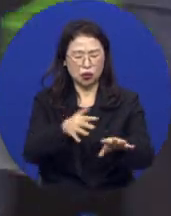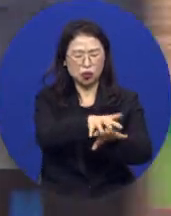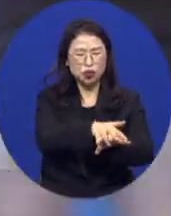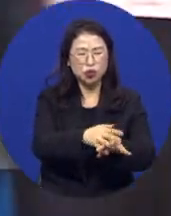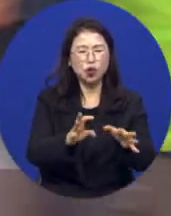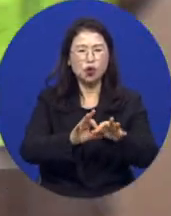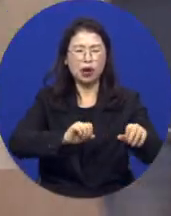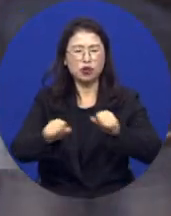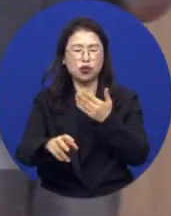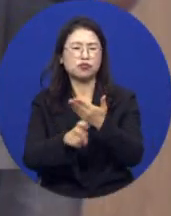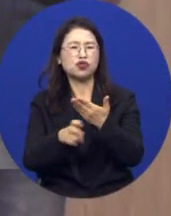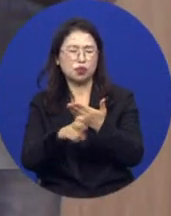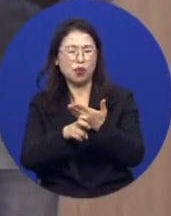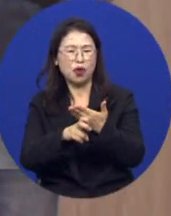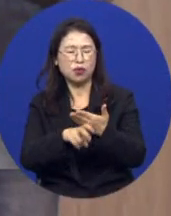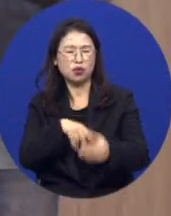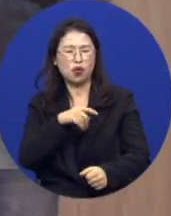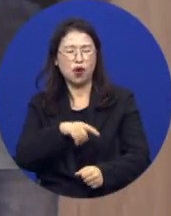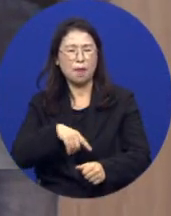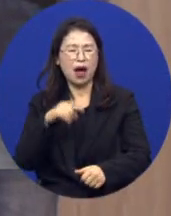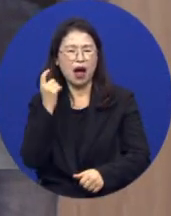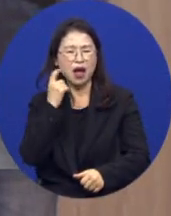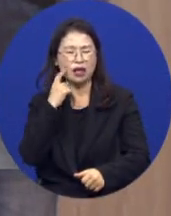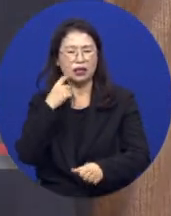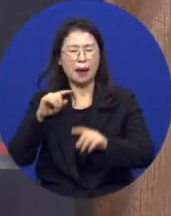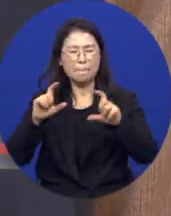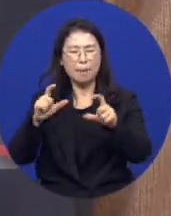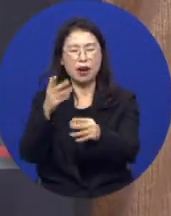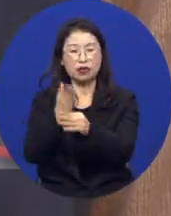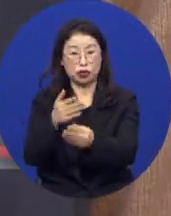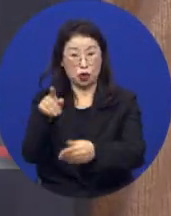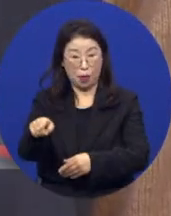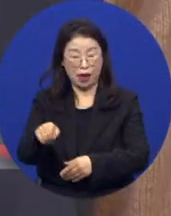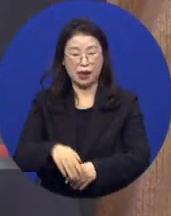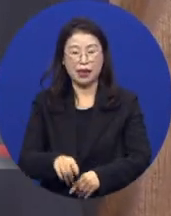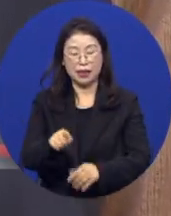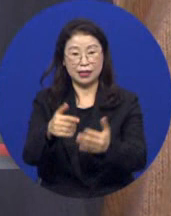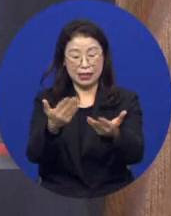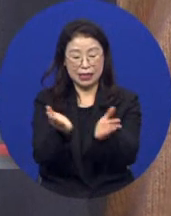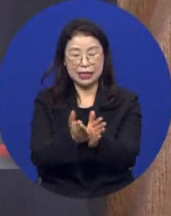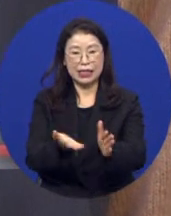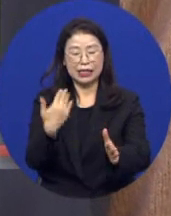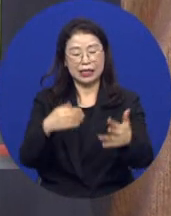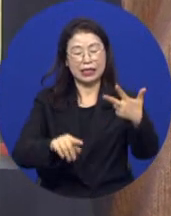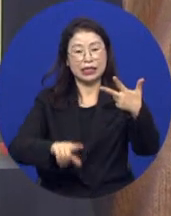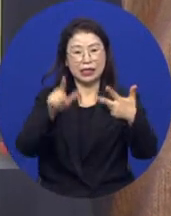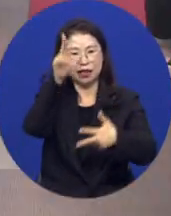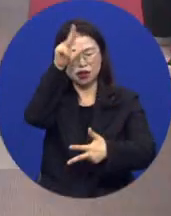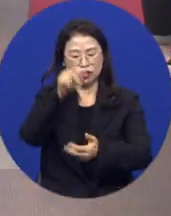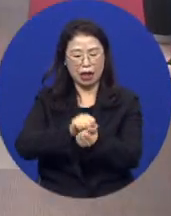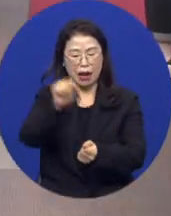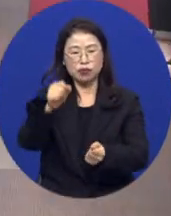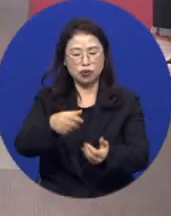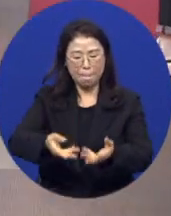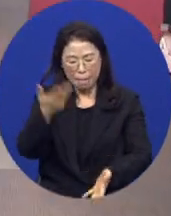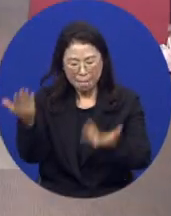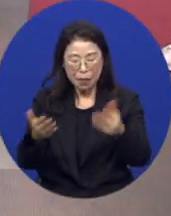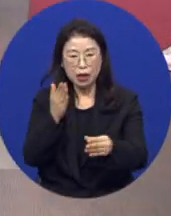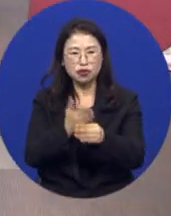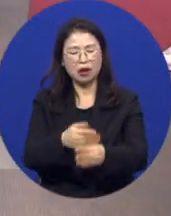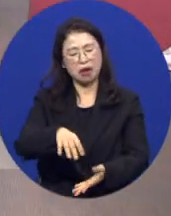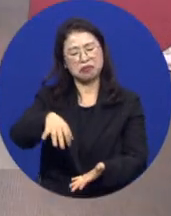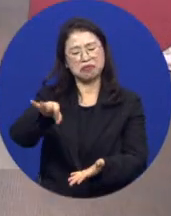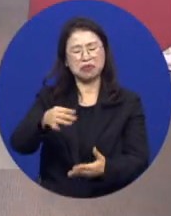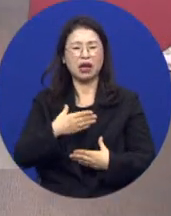노동안전보건활동까지 불법으로 매도하고 있다고 밝혔습니다. 이들은 또 지난 7일 이루어진 경찰 압수수색 영장에